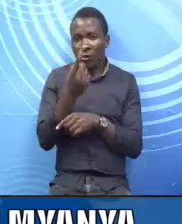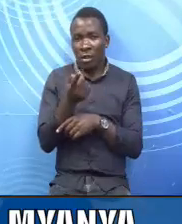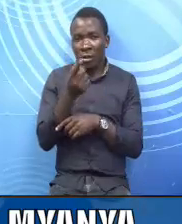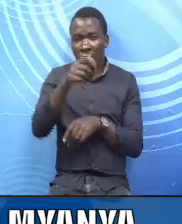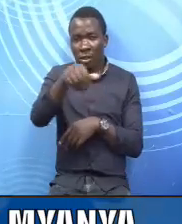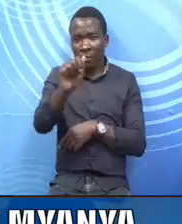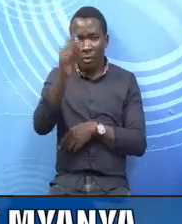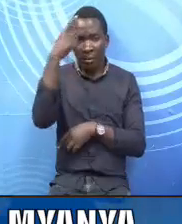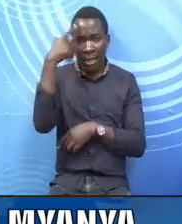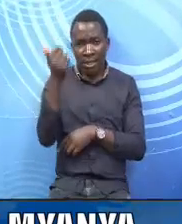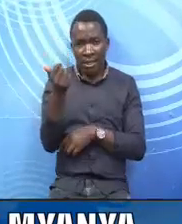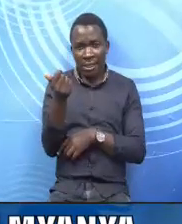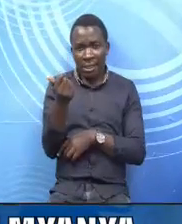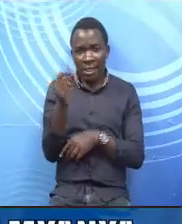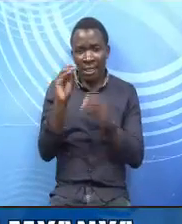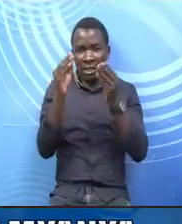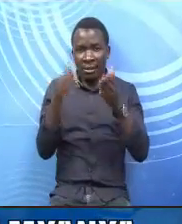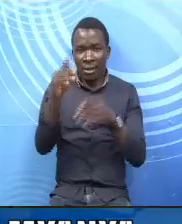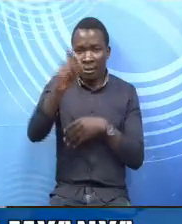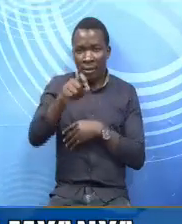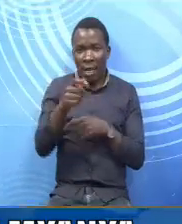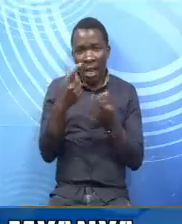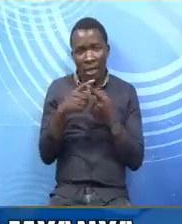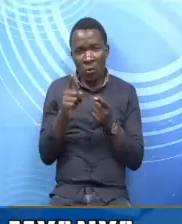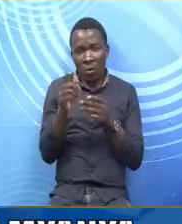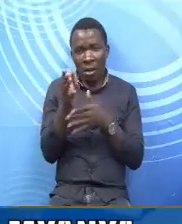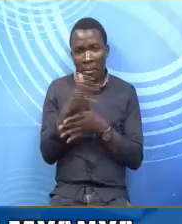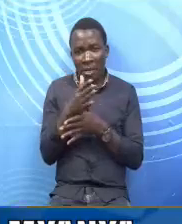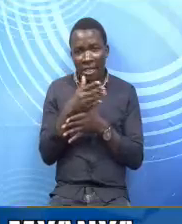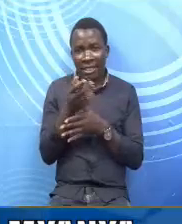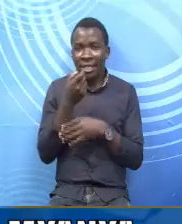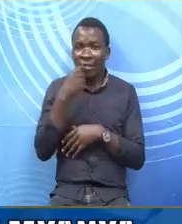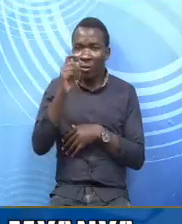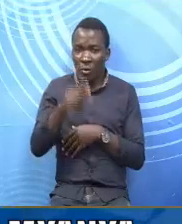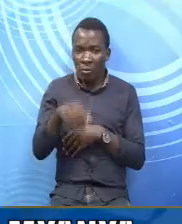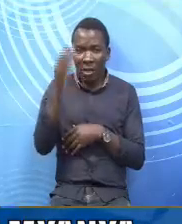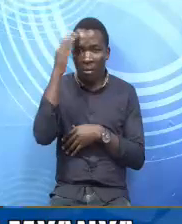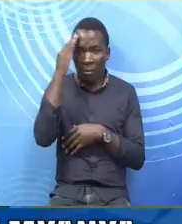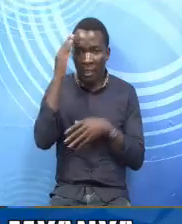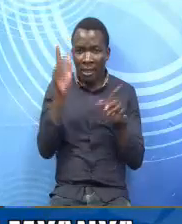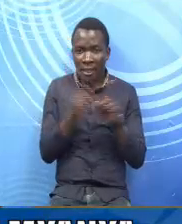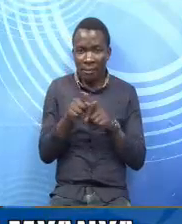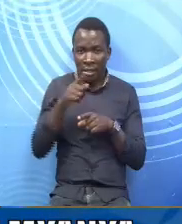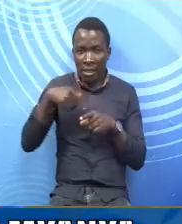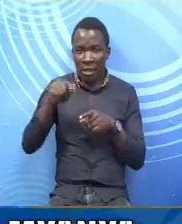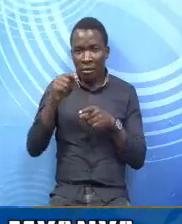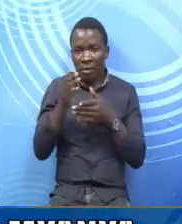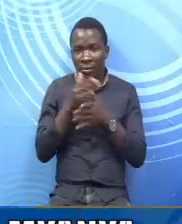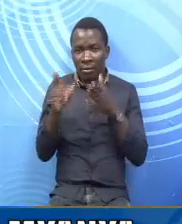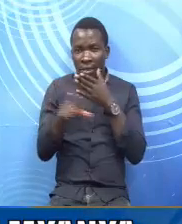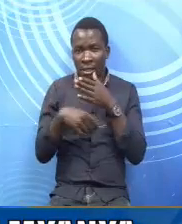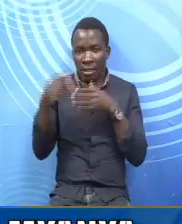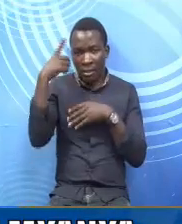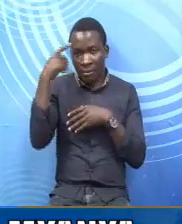bazi abo abarimu bakeneye, ariko buriya na ministeri ikwiye kubimenya natwe tukabimenya. Iyo sisiteme naho umuntu yaba yicaye